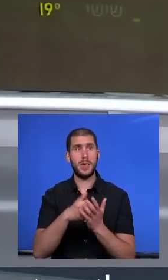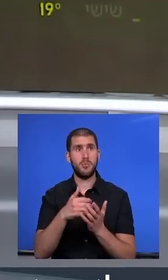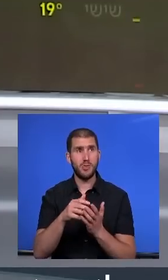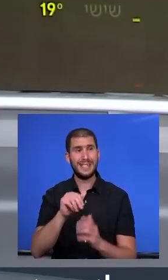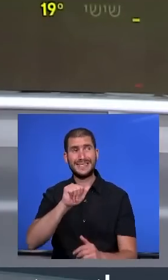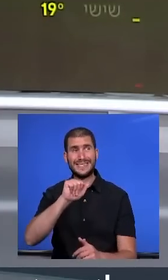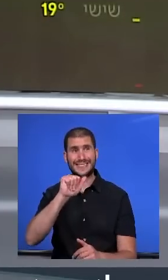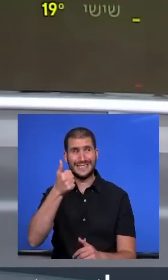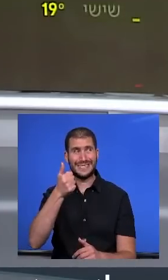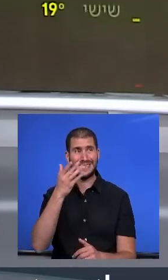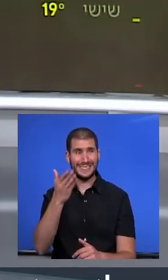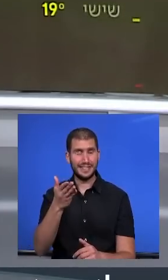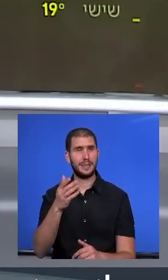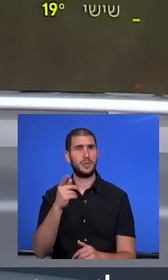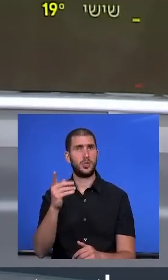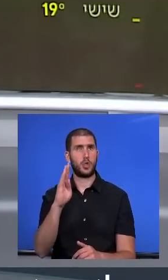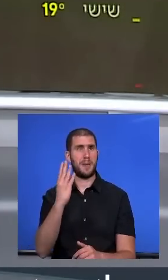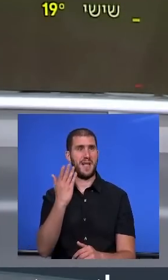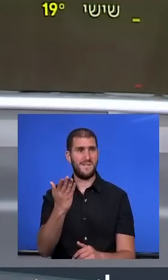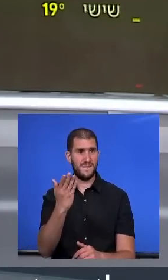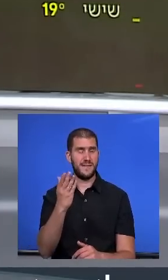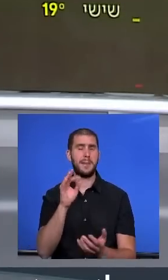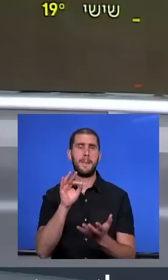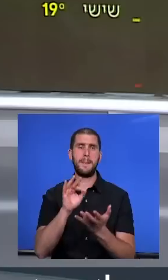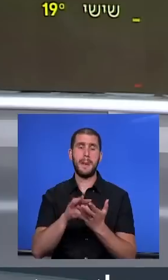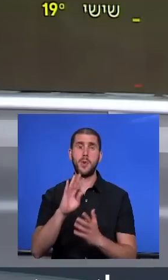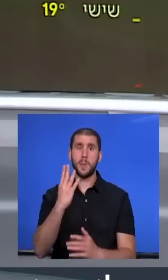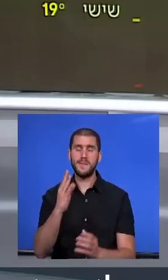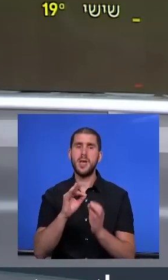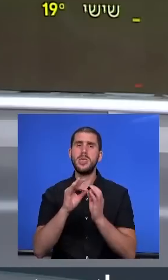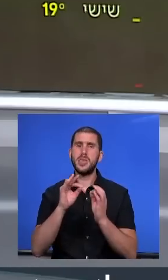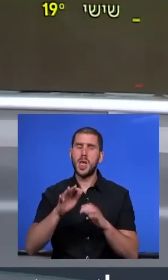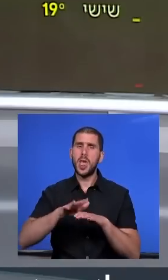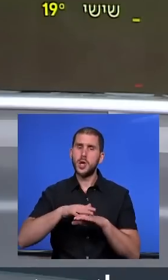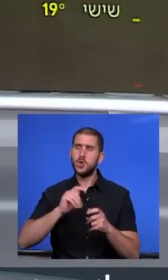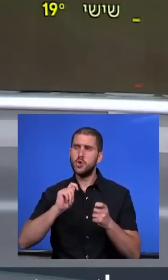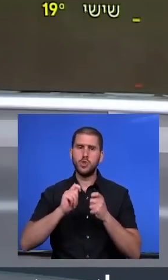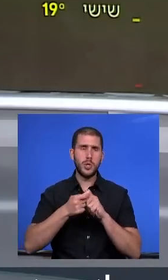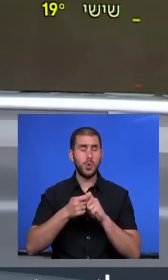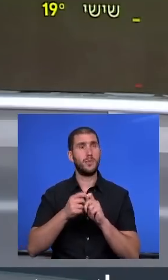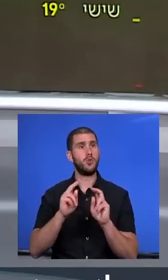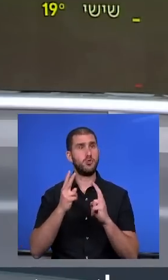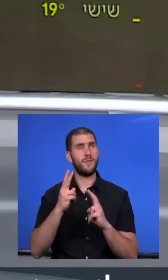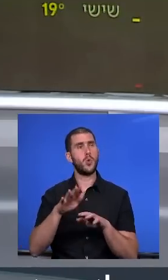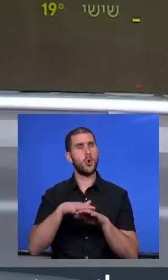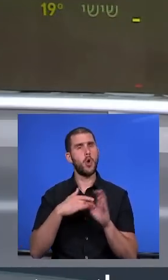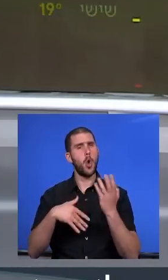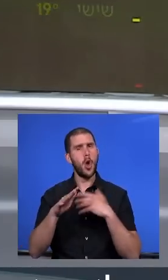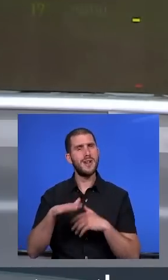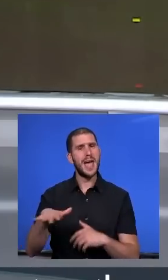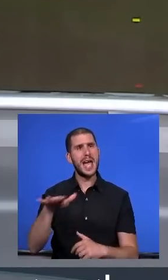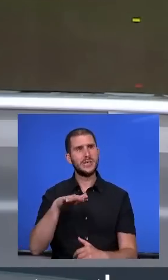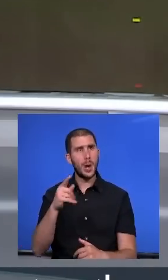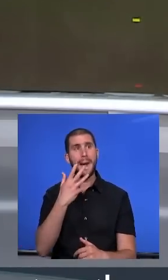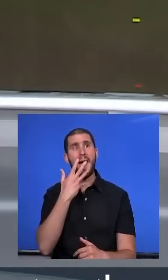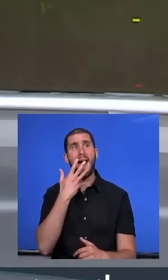של ההתחממות תהיה ביום רביעי. במהלך יום רביעי נתחיל להרגיש את השינוי, ושוב הוא ירגש בעיקר באזורים שבהם יהיה